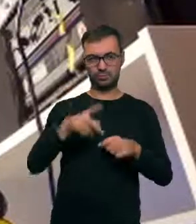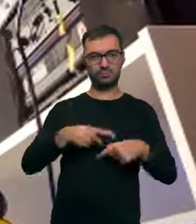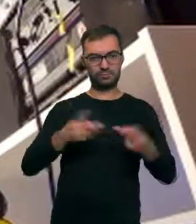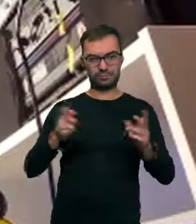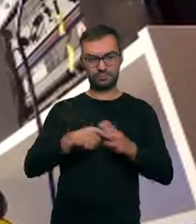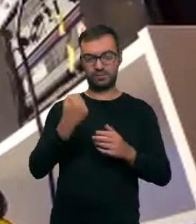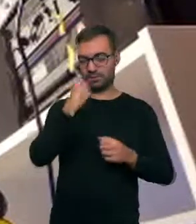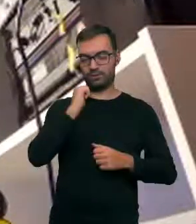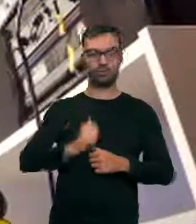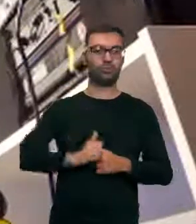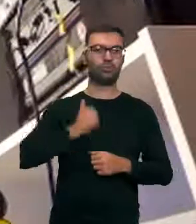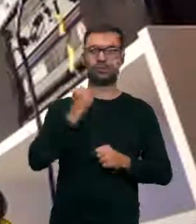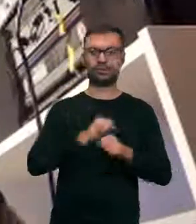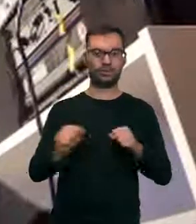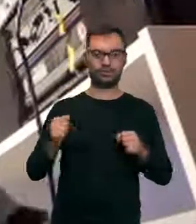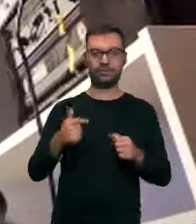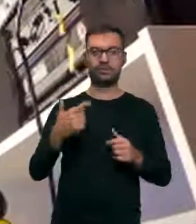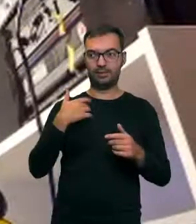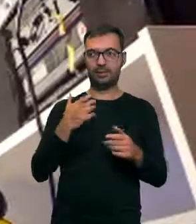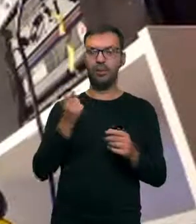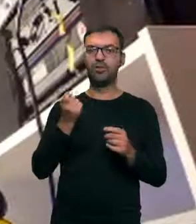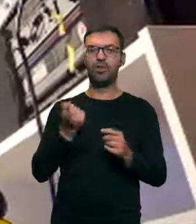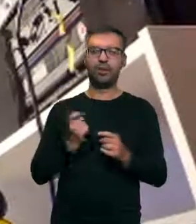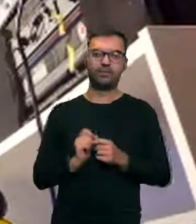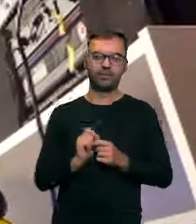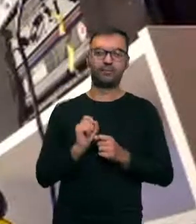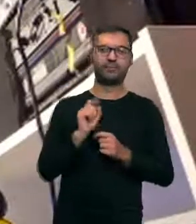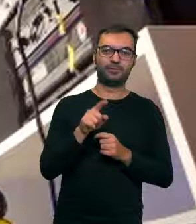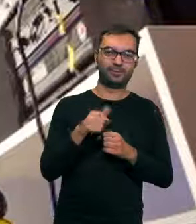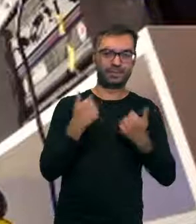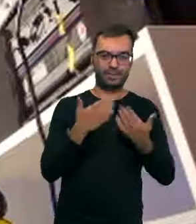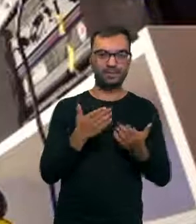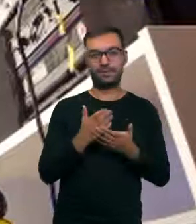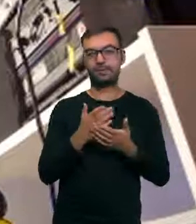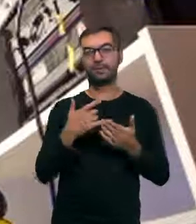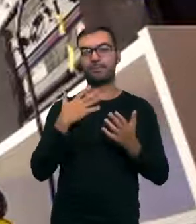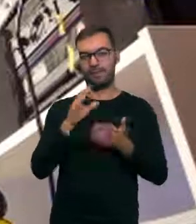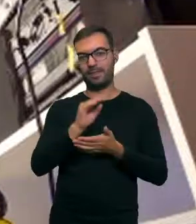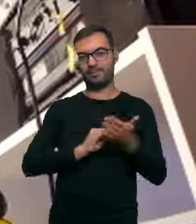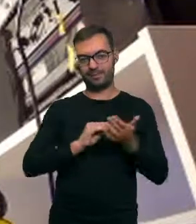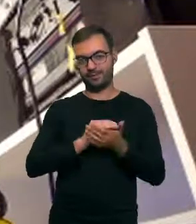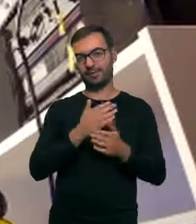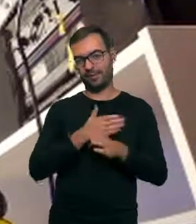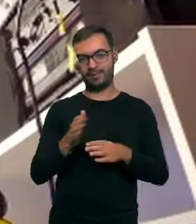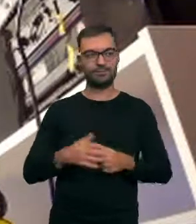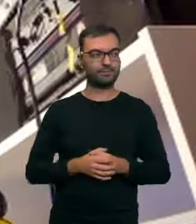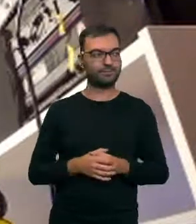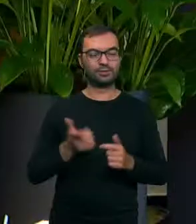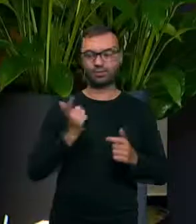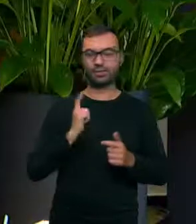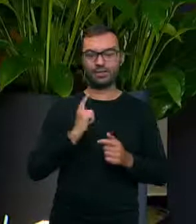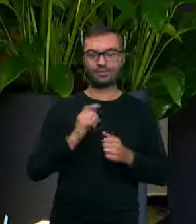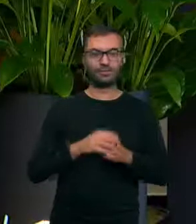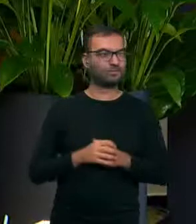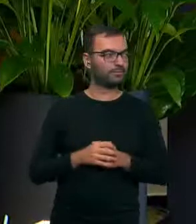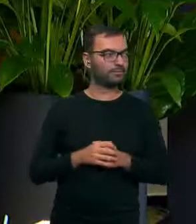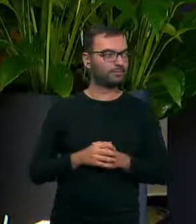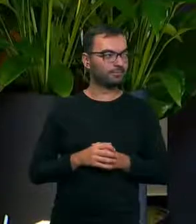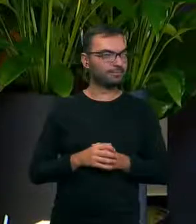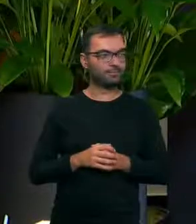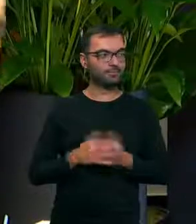Czuję się zaszczycony, że mogłem dołożyć cegiełkę. I będę pisał. To czekamy też, panie